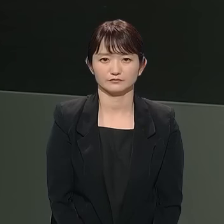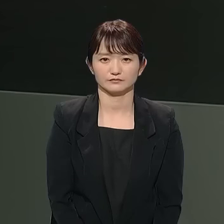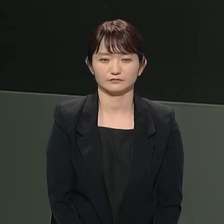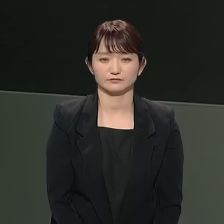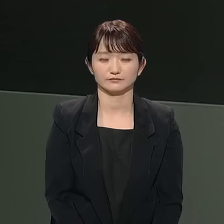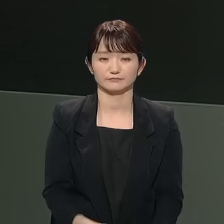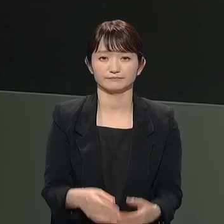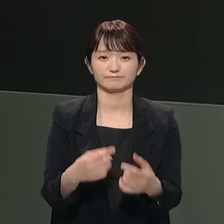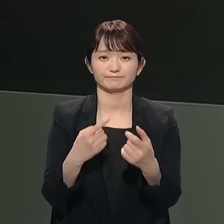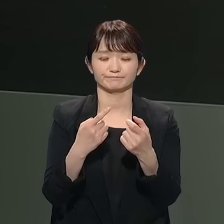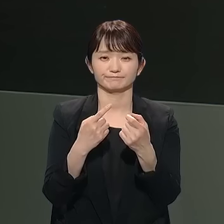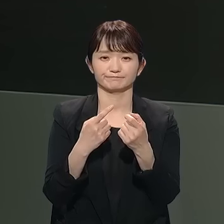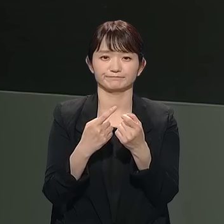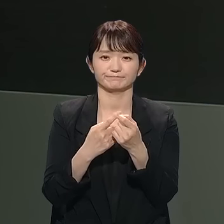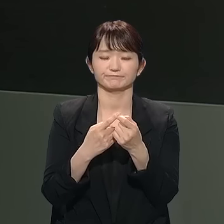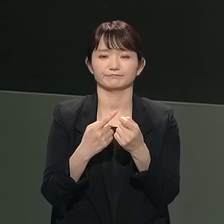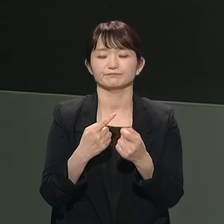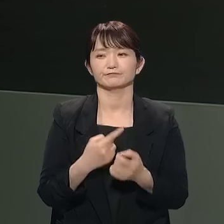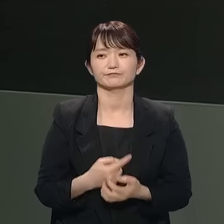첫 번째 달려보죠.